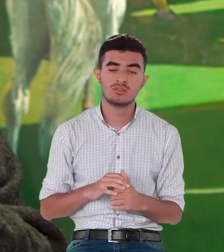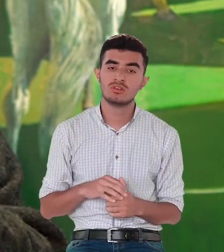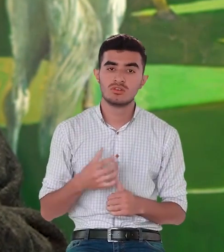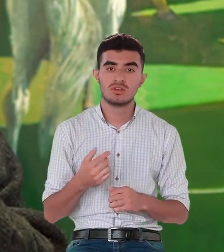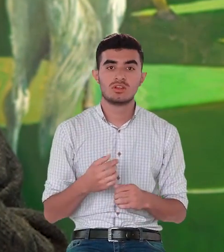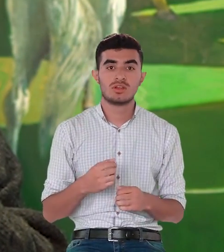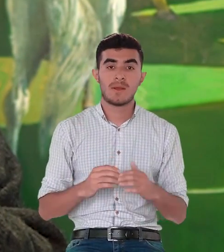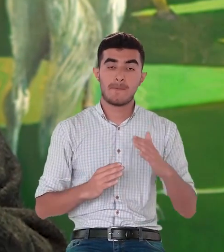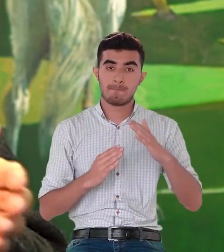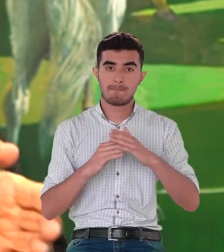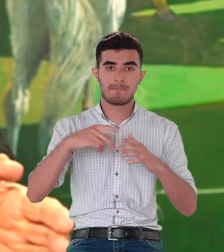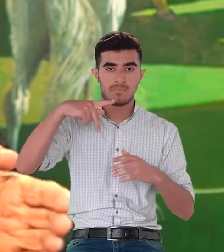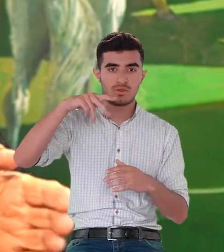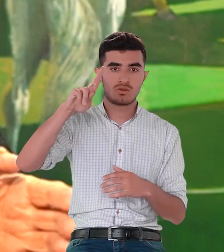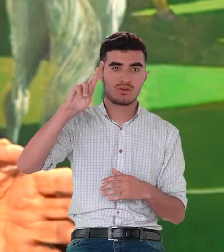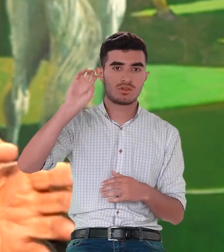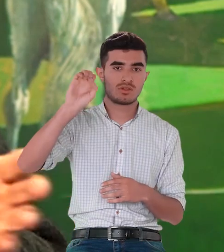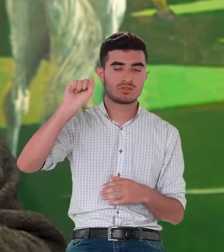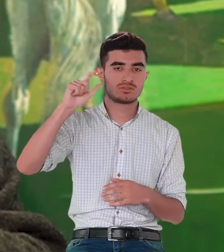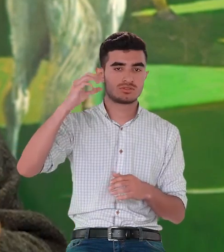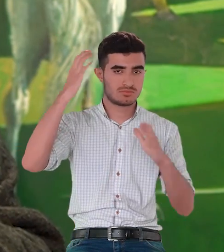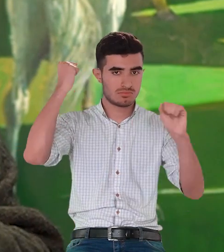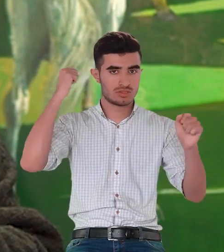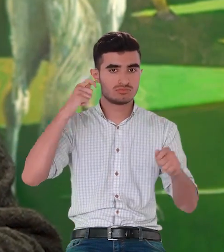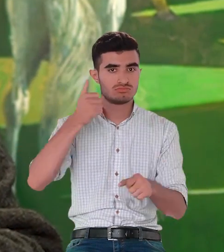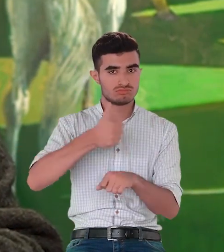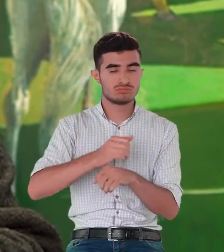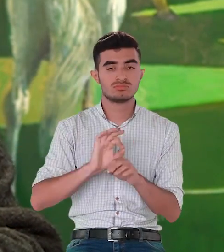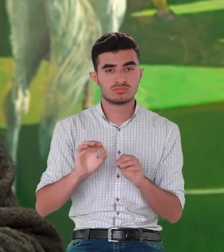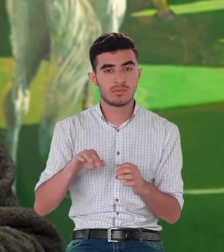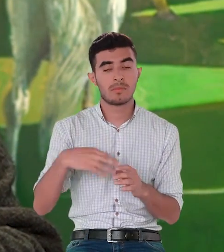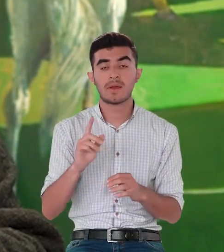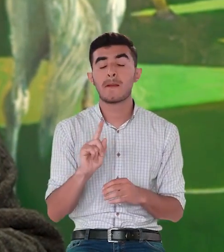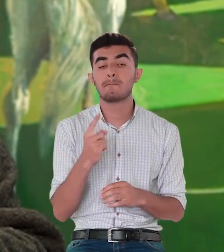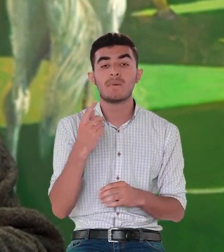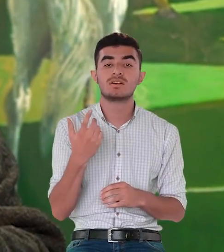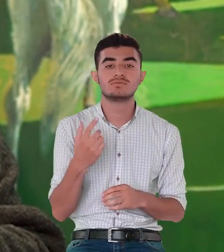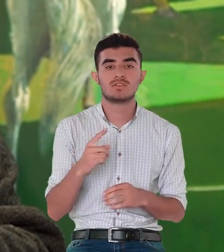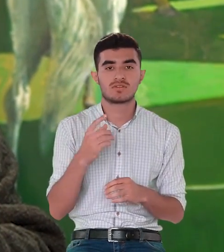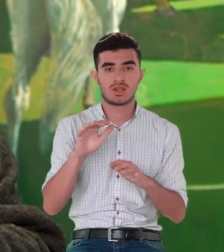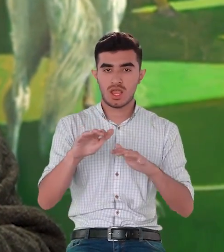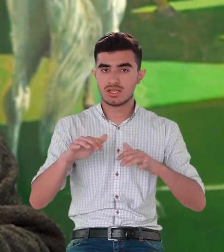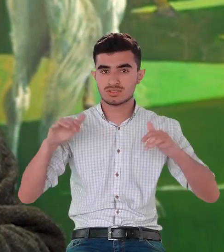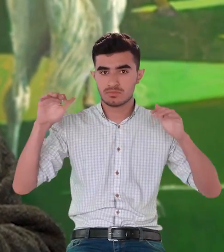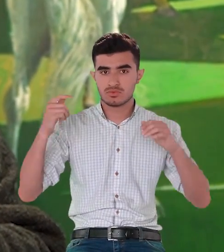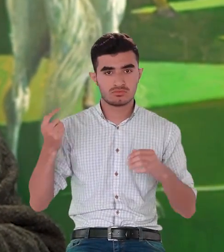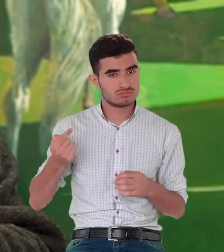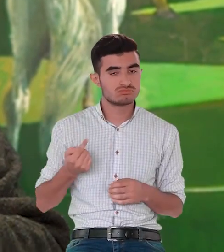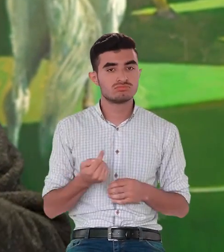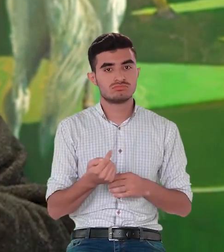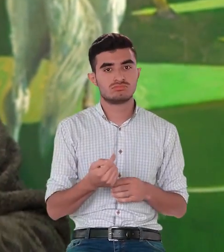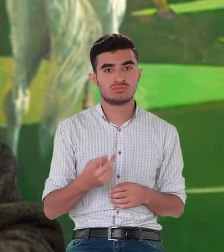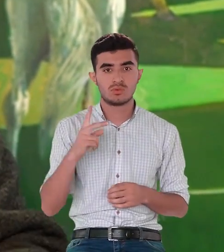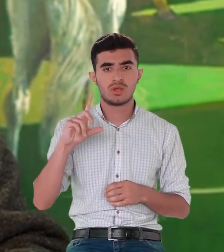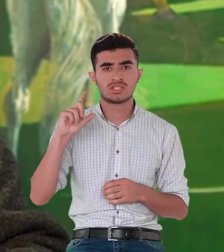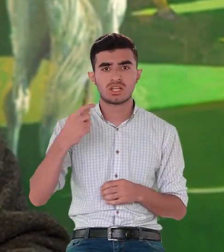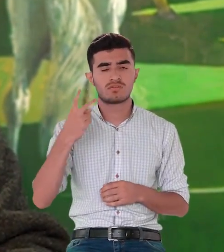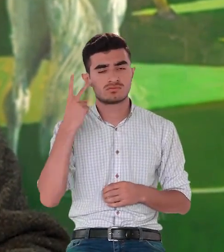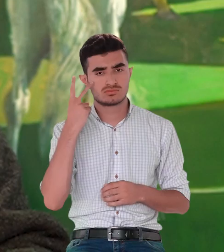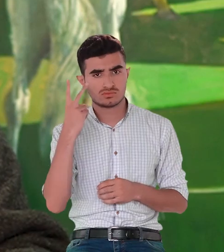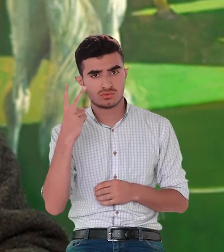جب پریزیڈنٹ بن کے انہوں نے ووٹ ٹیکنگ ہو کے سب کچھ ہو گیا، پھر سب سے پہلے وہ اسمبلی ہال میں گئے اور وہ تصویر